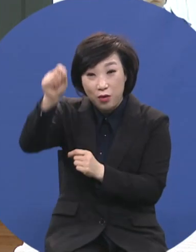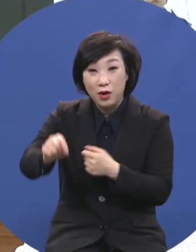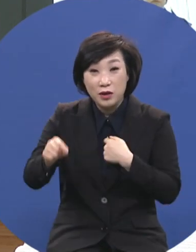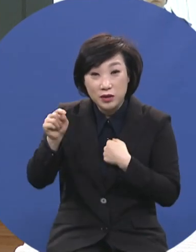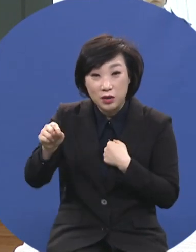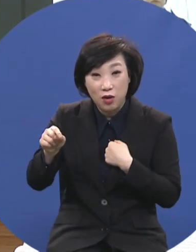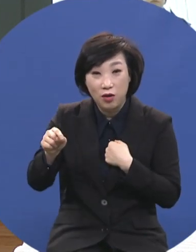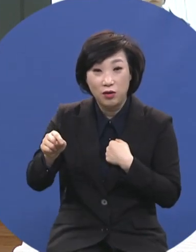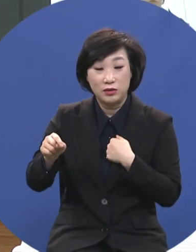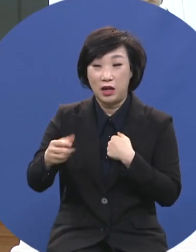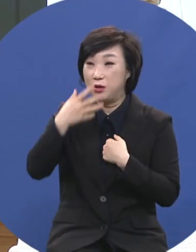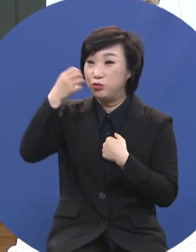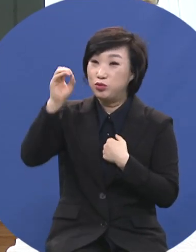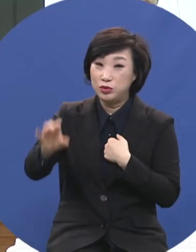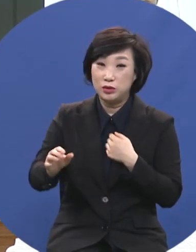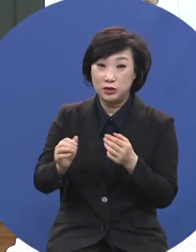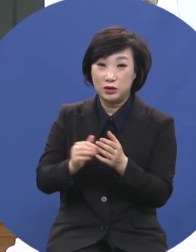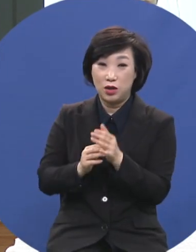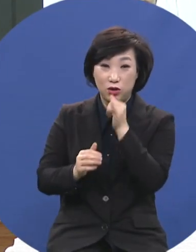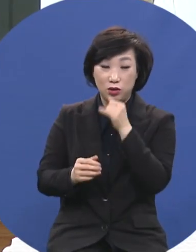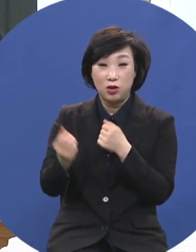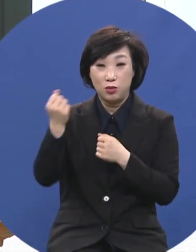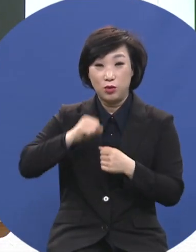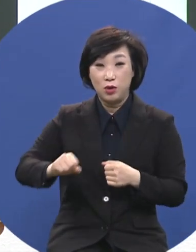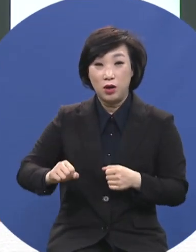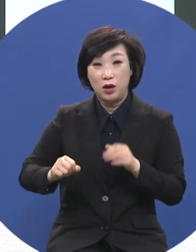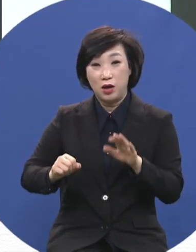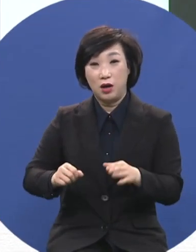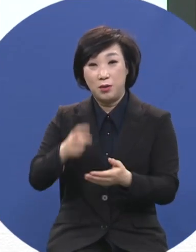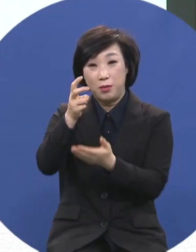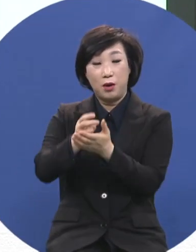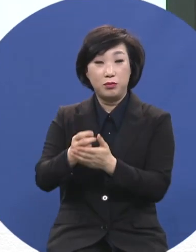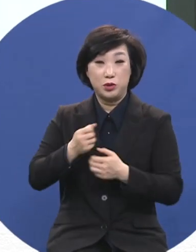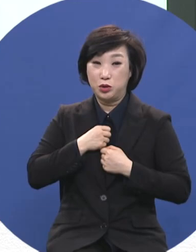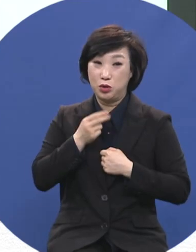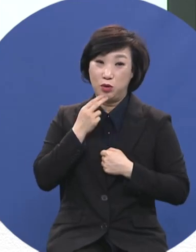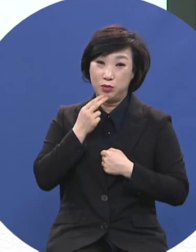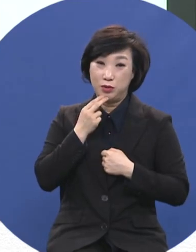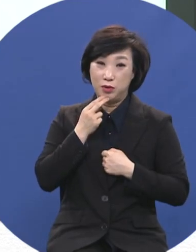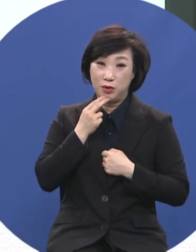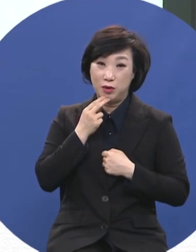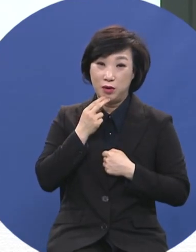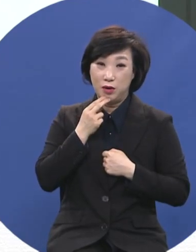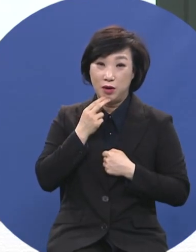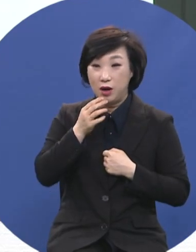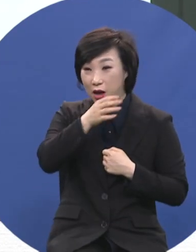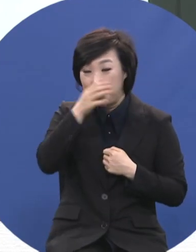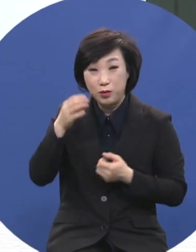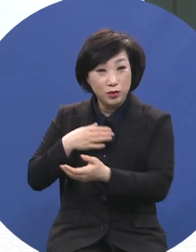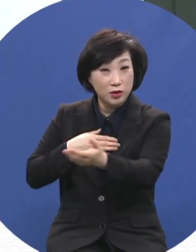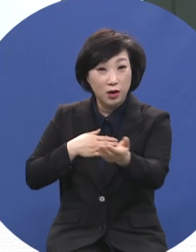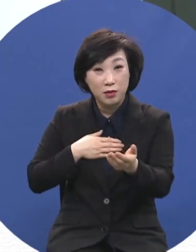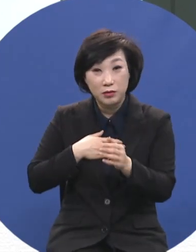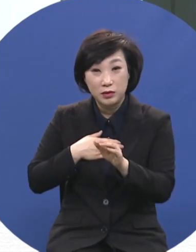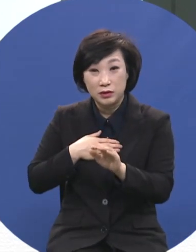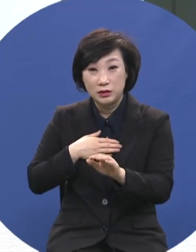문제를 무시하고 범법하고 질서를 지키지 않고 함부로